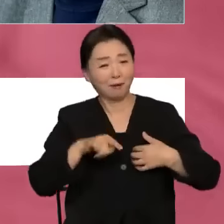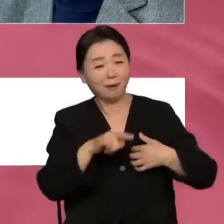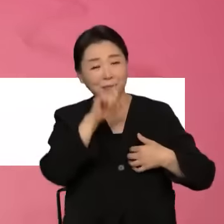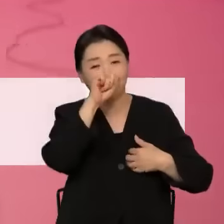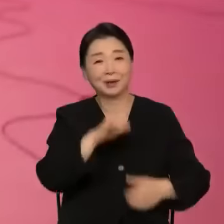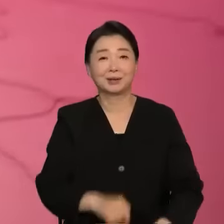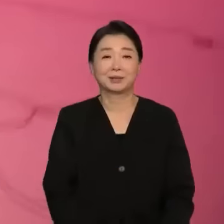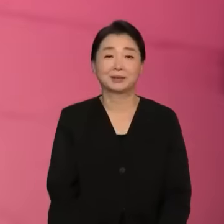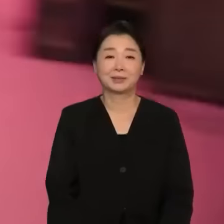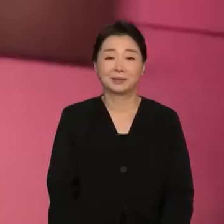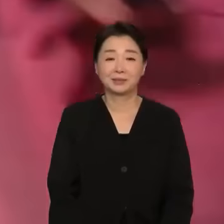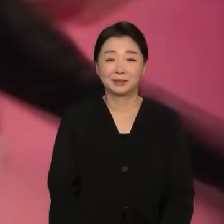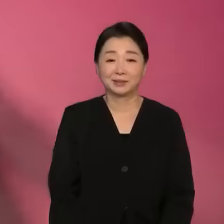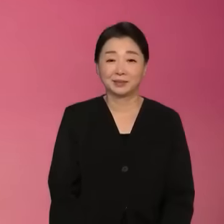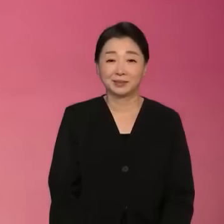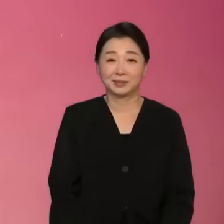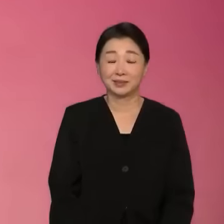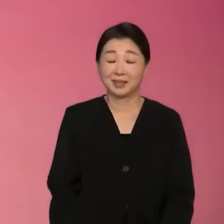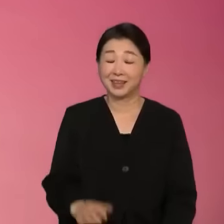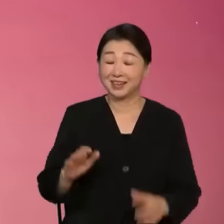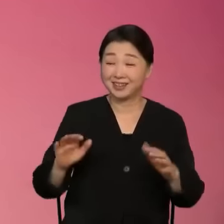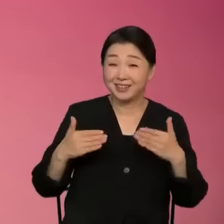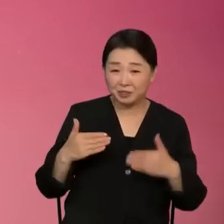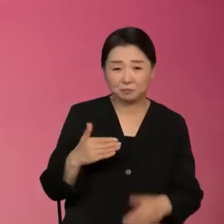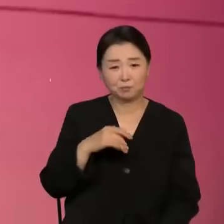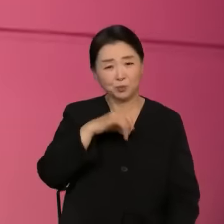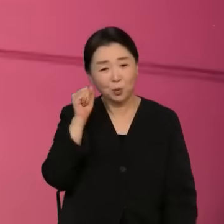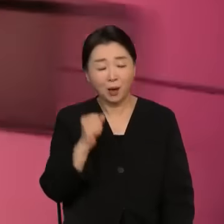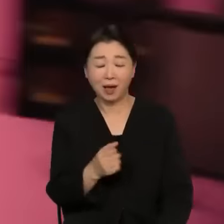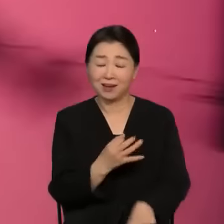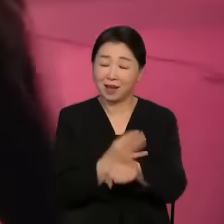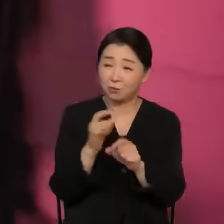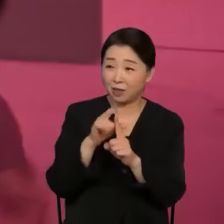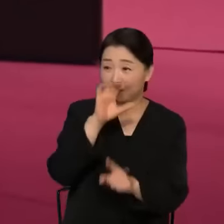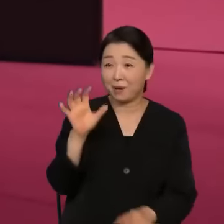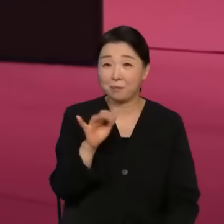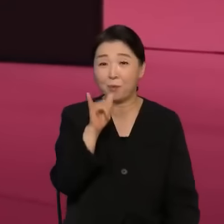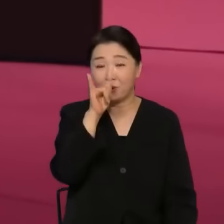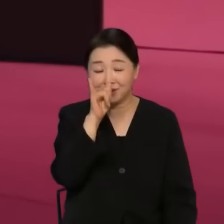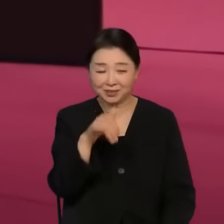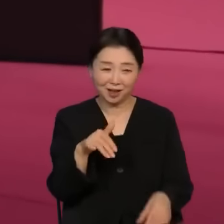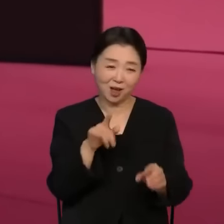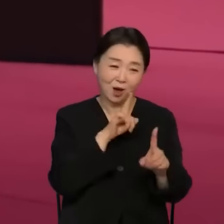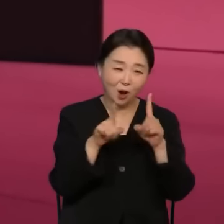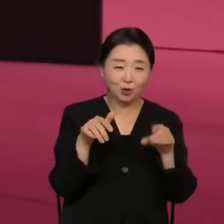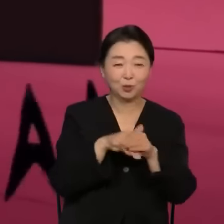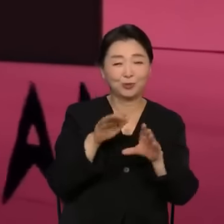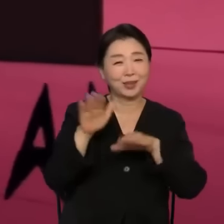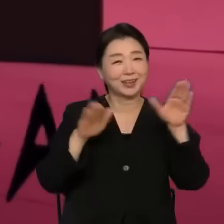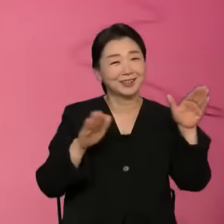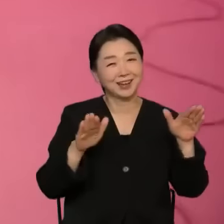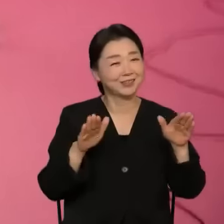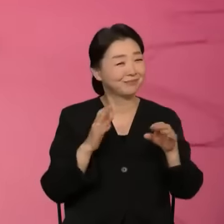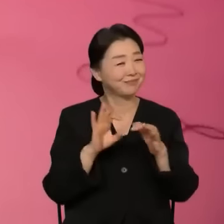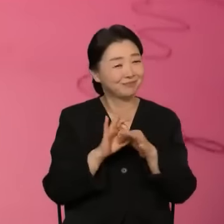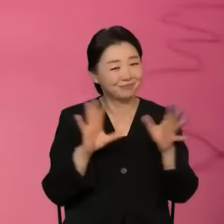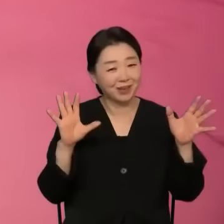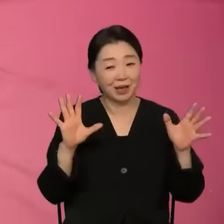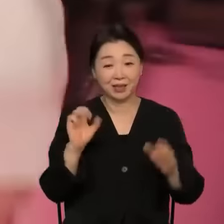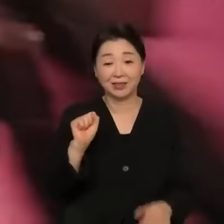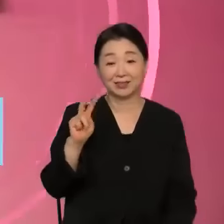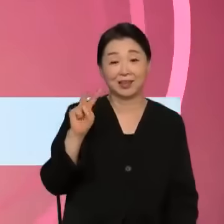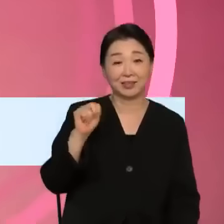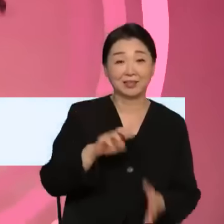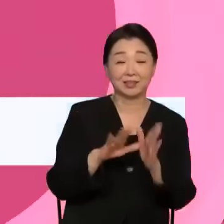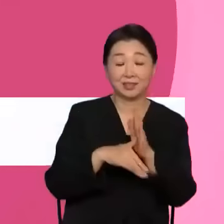좋아해요. 간결한 리듬, 단순한 단어의 흥겨운 반복은 언어와 문화의 차이를 뛰어넘었습니다.